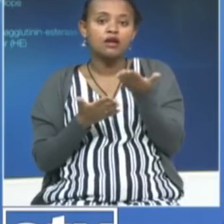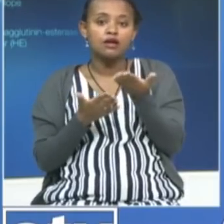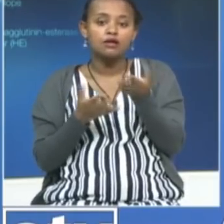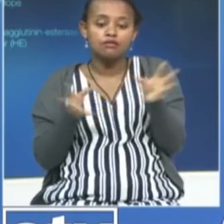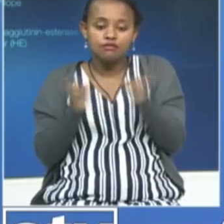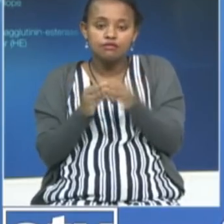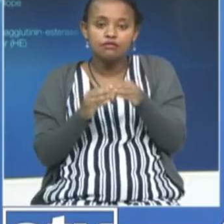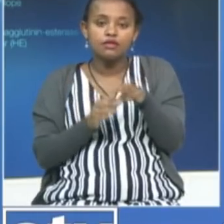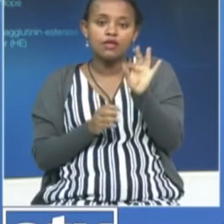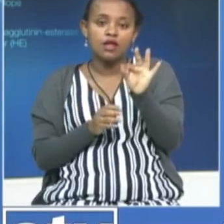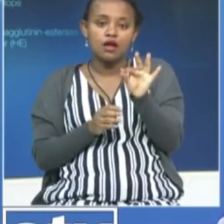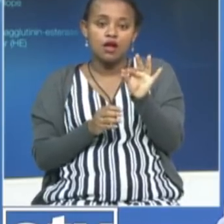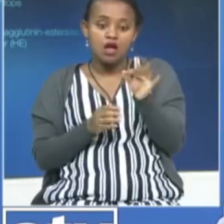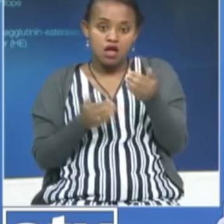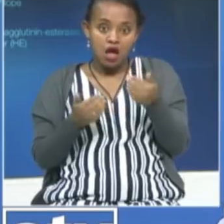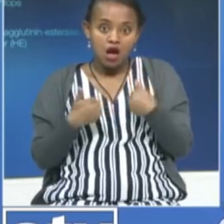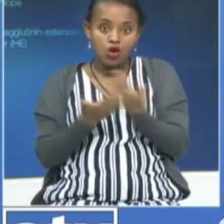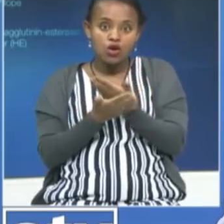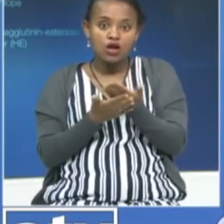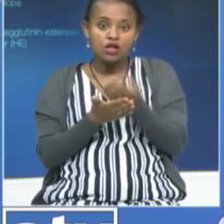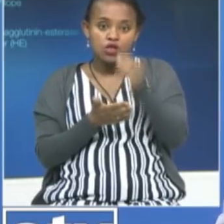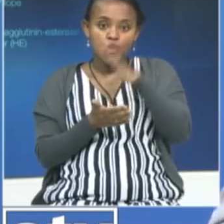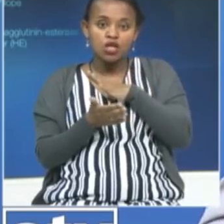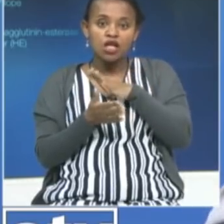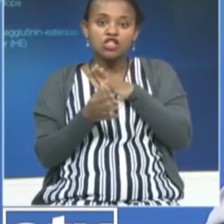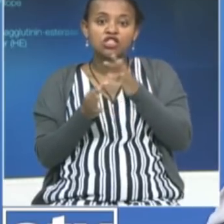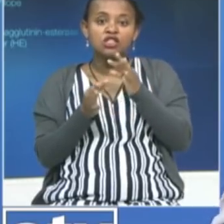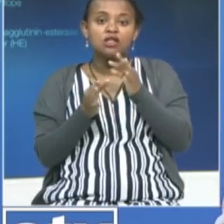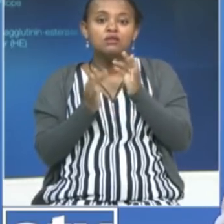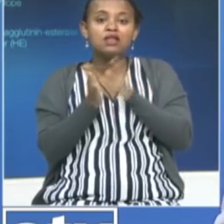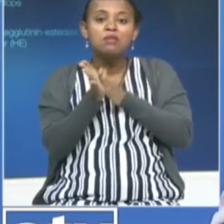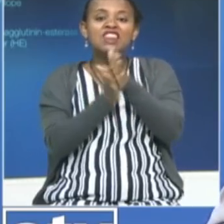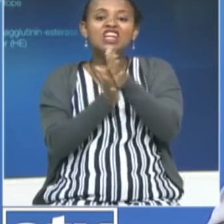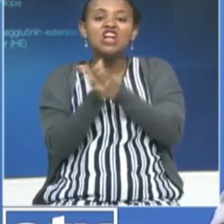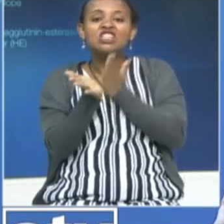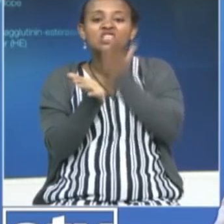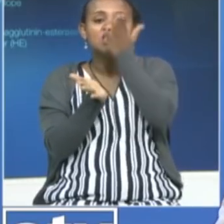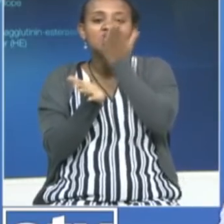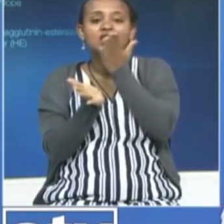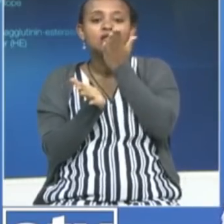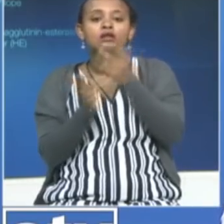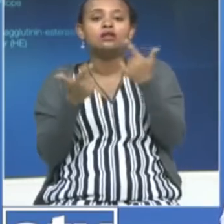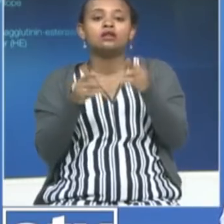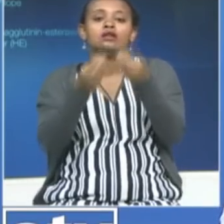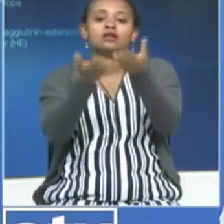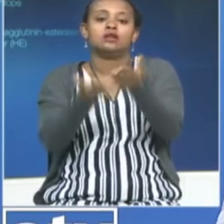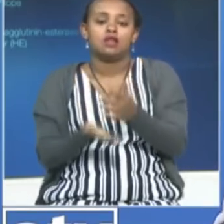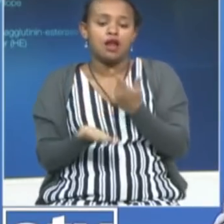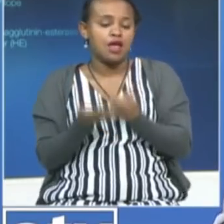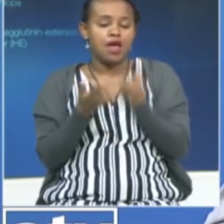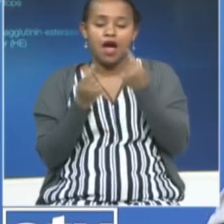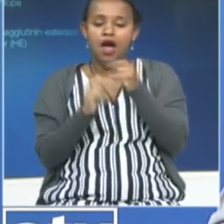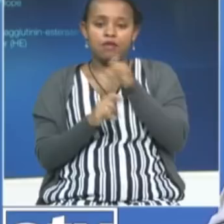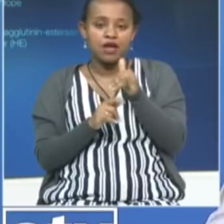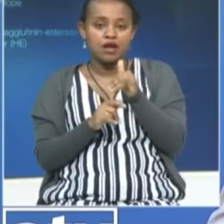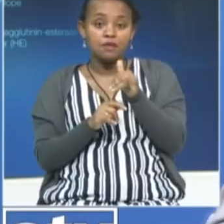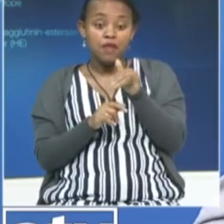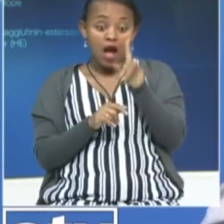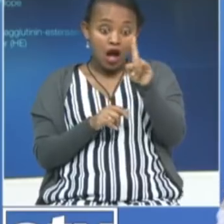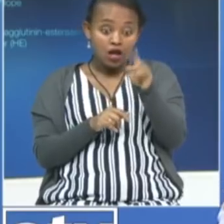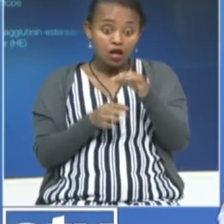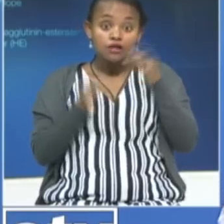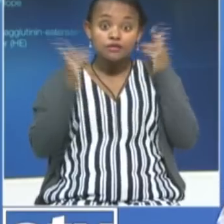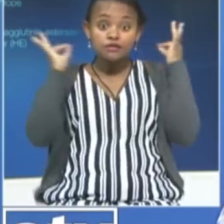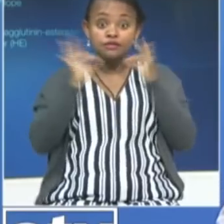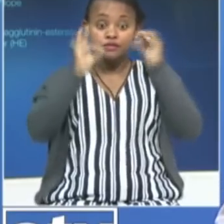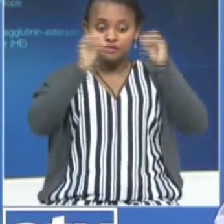የያዘው ነገር በሙሉ ሰውነታችን ላይ እንደመተሻሸት እድሉን እንሰጣለን እኛ ጋር እንዲቆይና ይሄ አይመከርም አንዴ ከተወለቀ